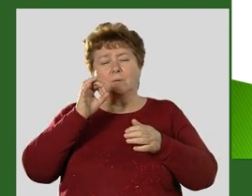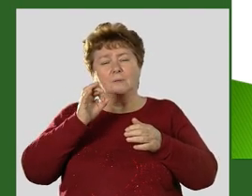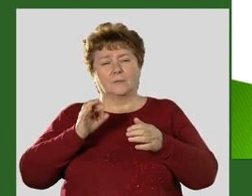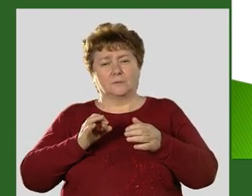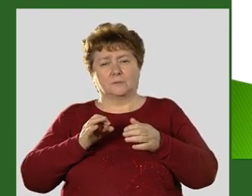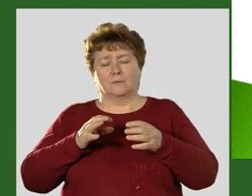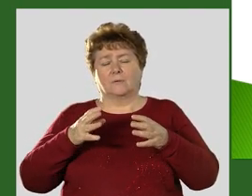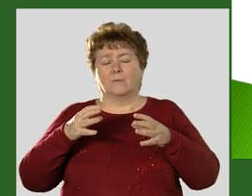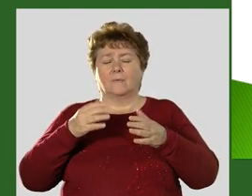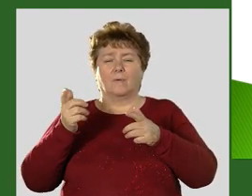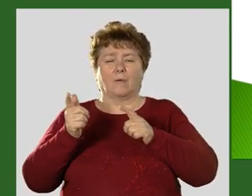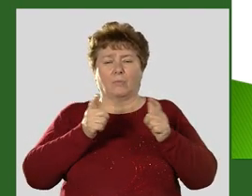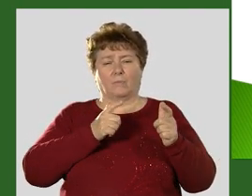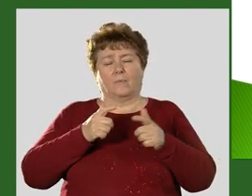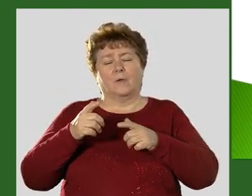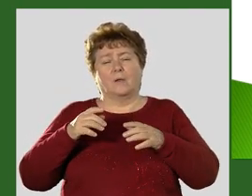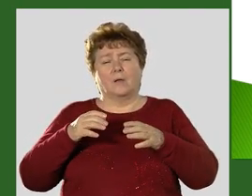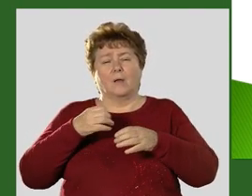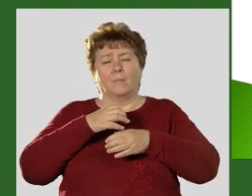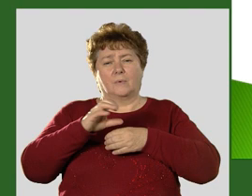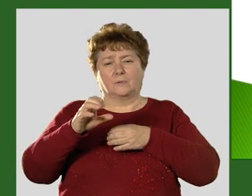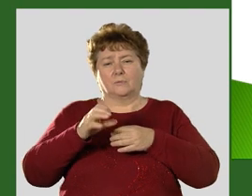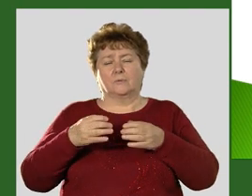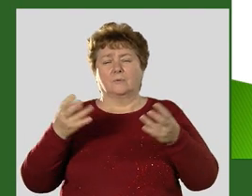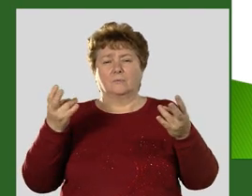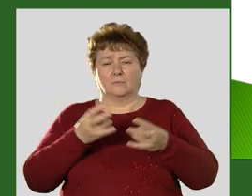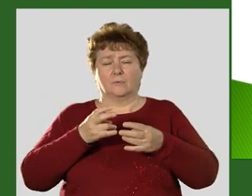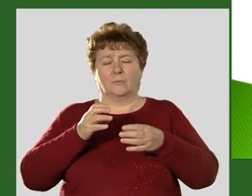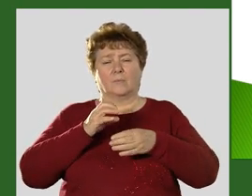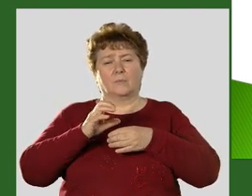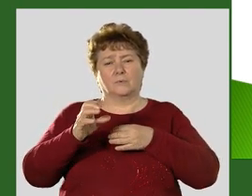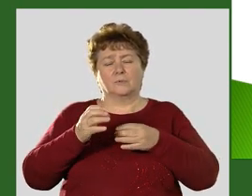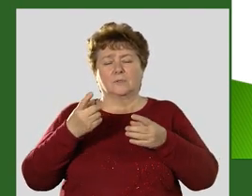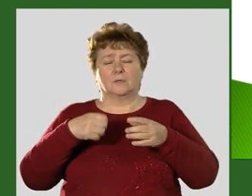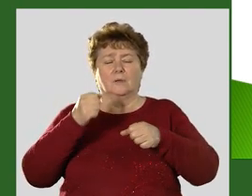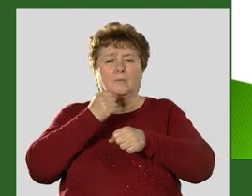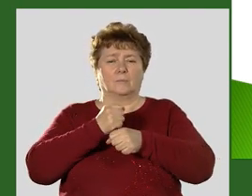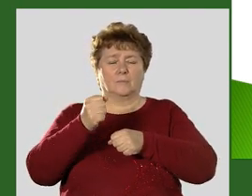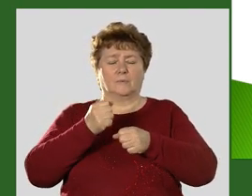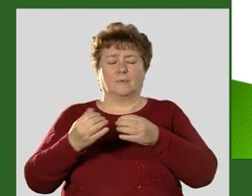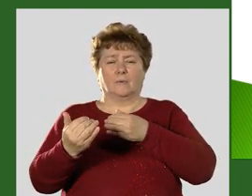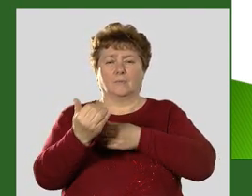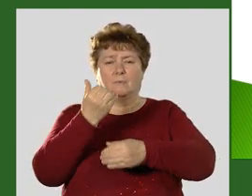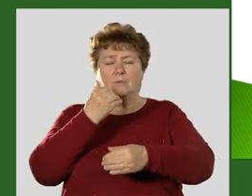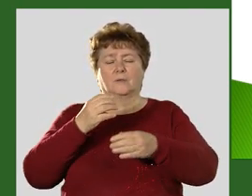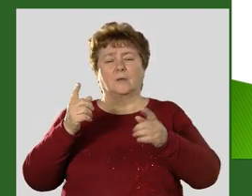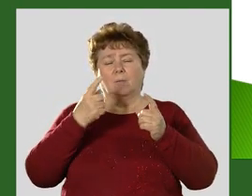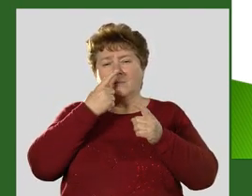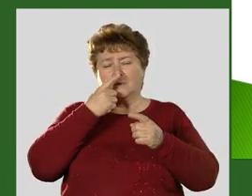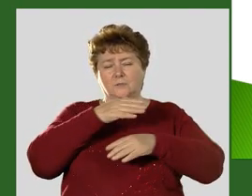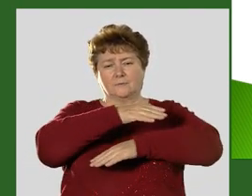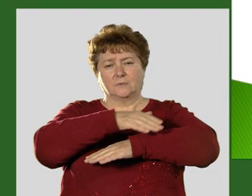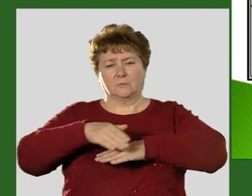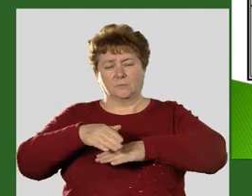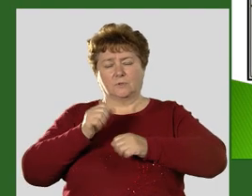0,5% валовой продукции. Необходимое сырье и продукция для производства импортируются из ближнего